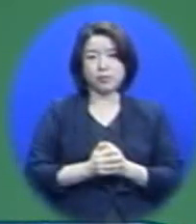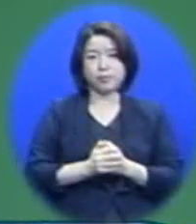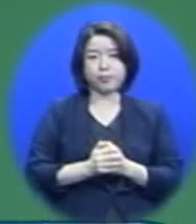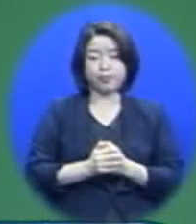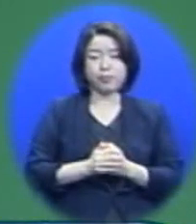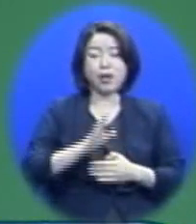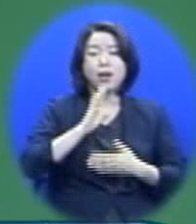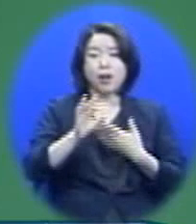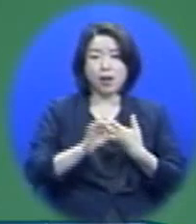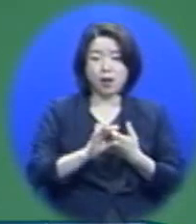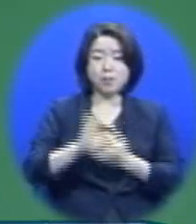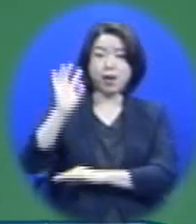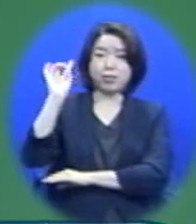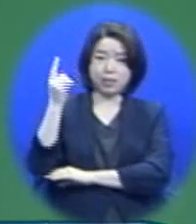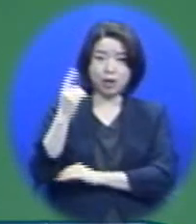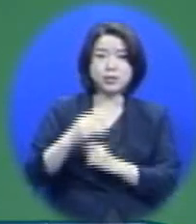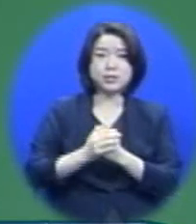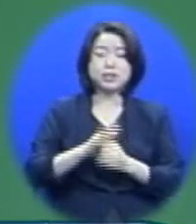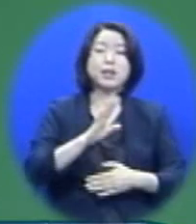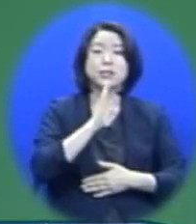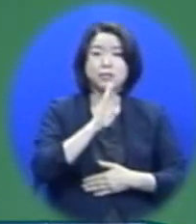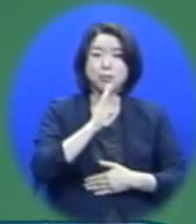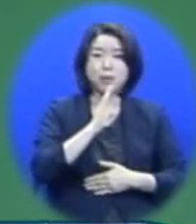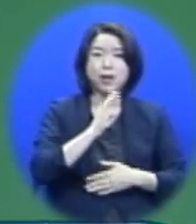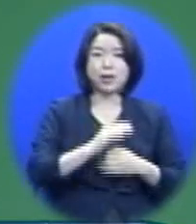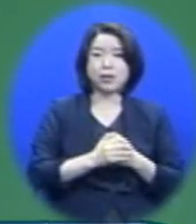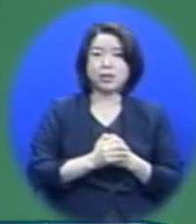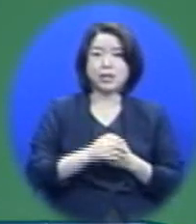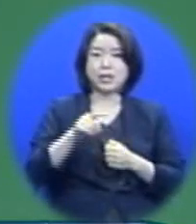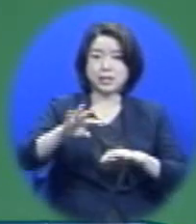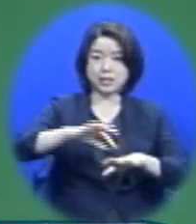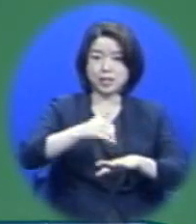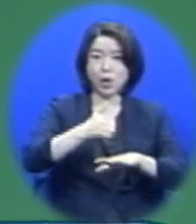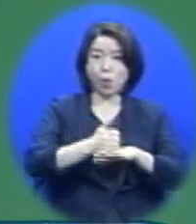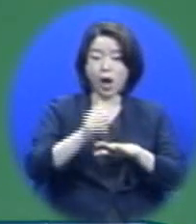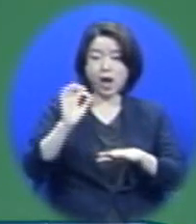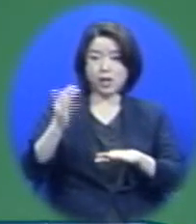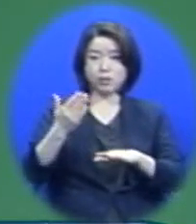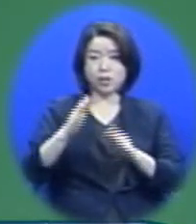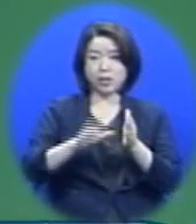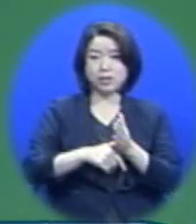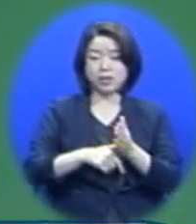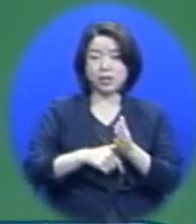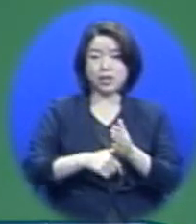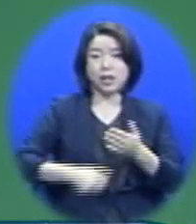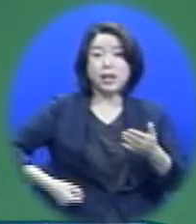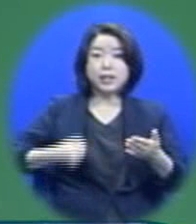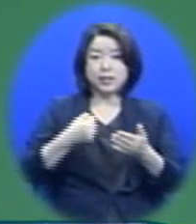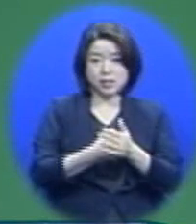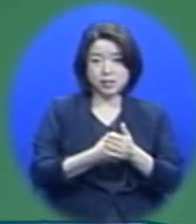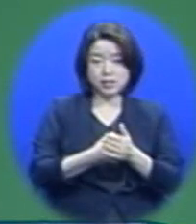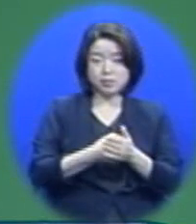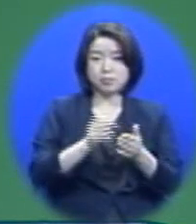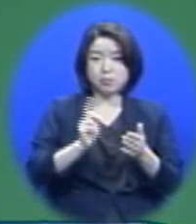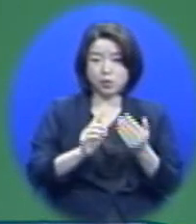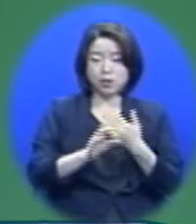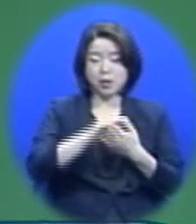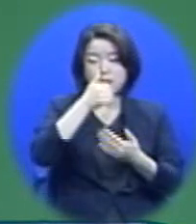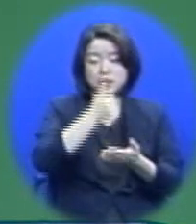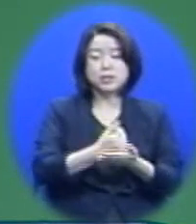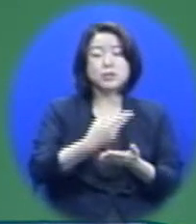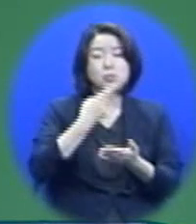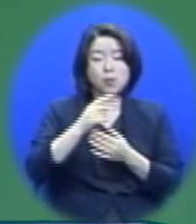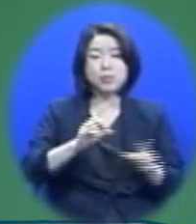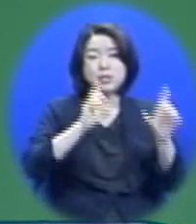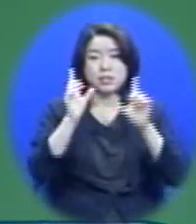자, 그러면 다윗은 정말 이 왕이 될 때 그가 이렇게 결심했던 흠 없는 삶을